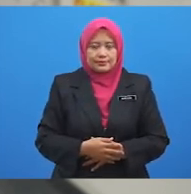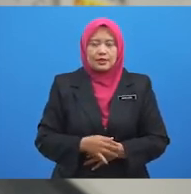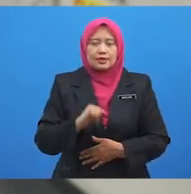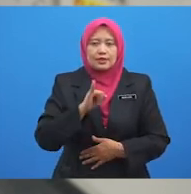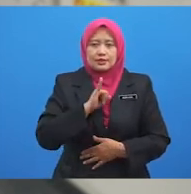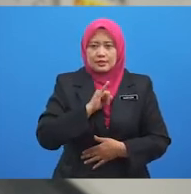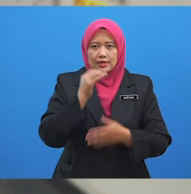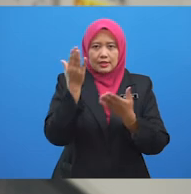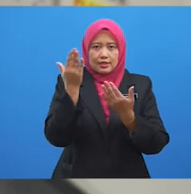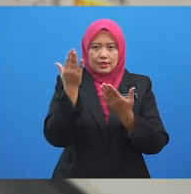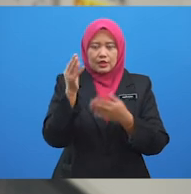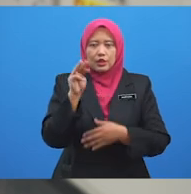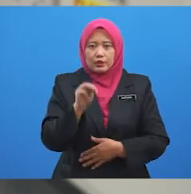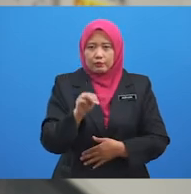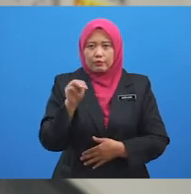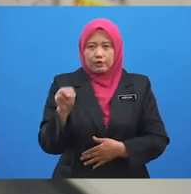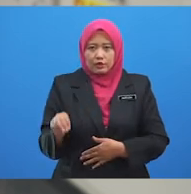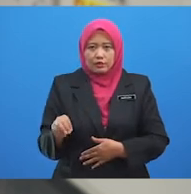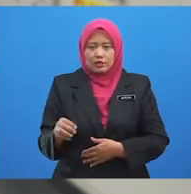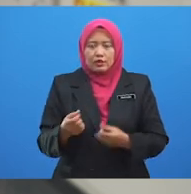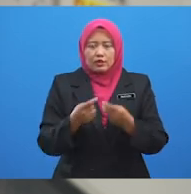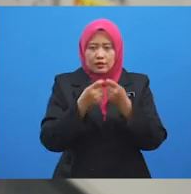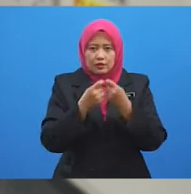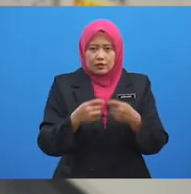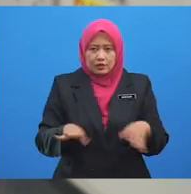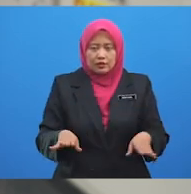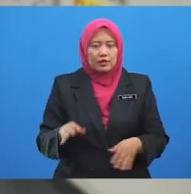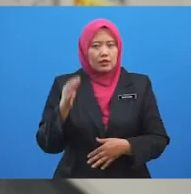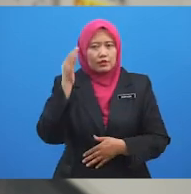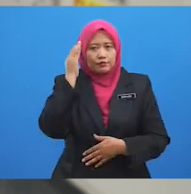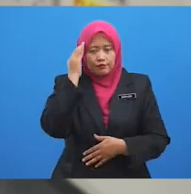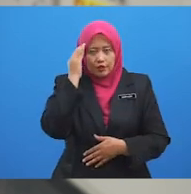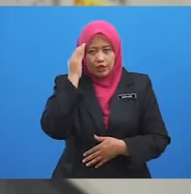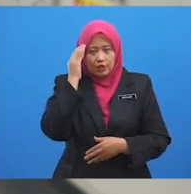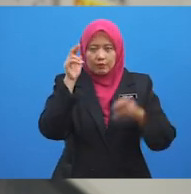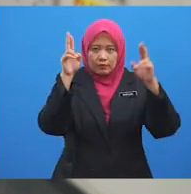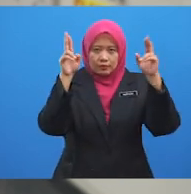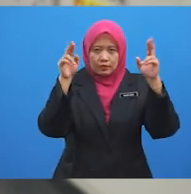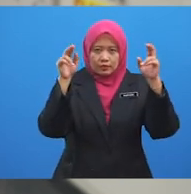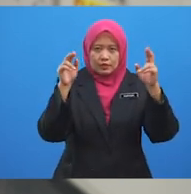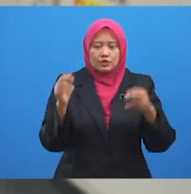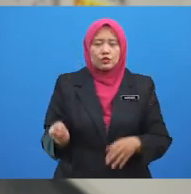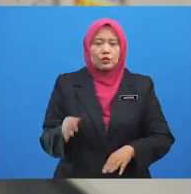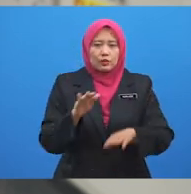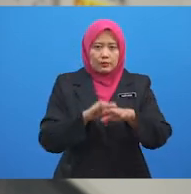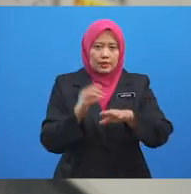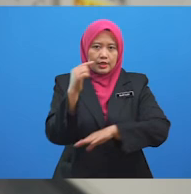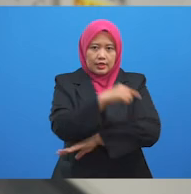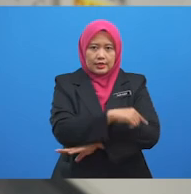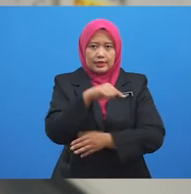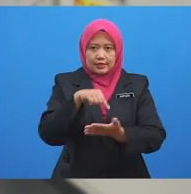Cikgu berharap murid-murid telah memahami tajuk yang diajar pada hari